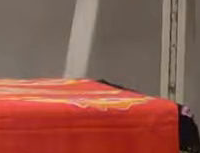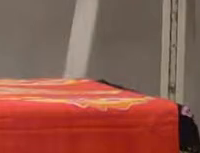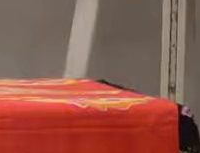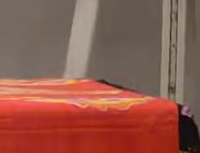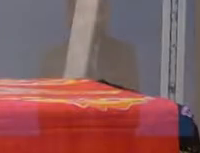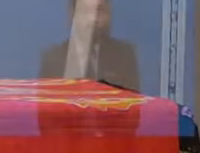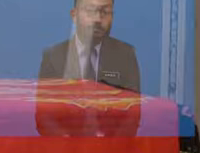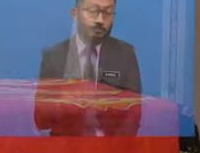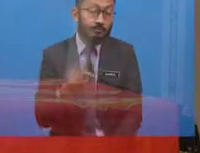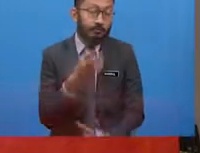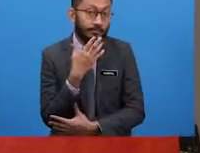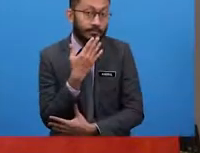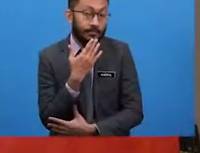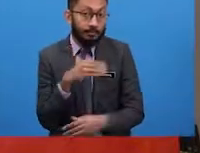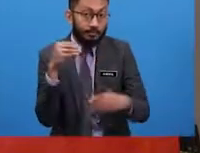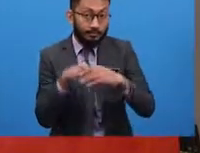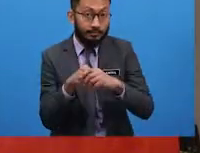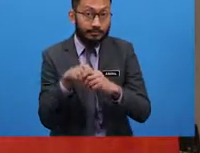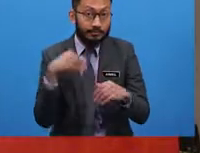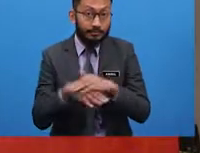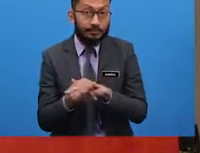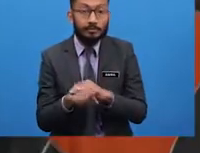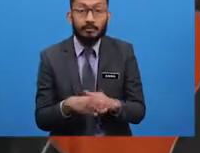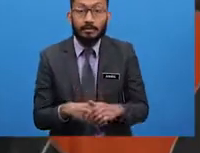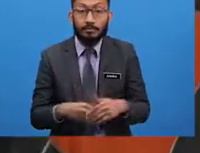Pastikan warna meresap masuk sehingga ke dalam lapisan.